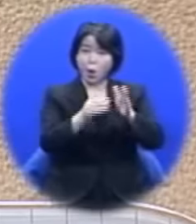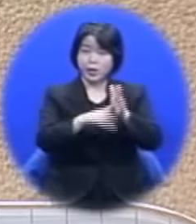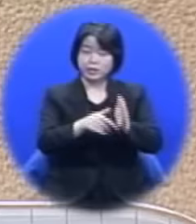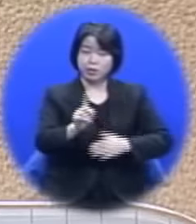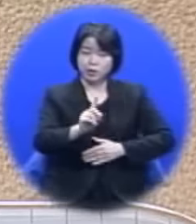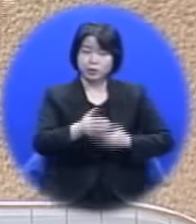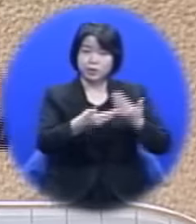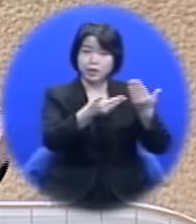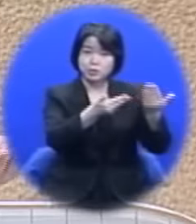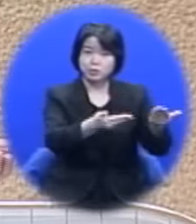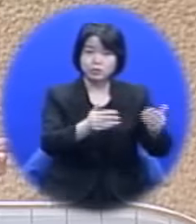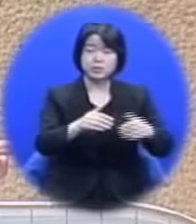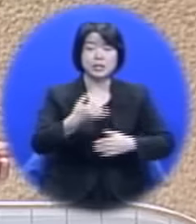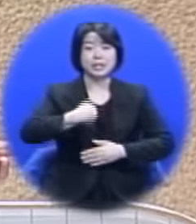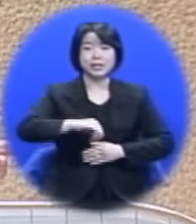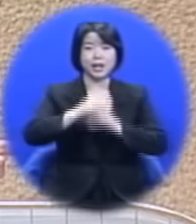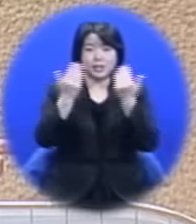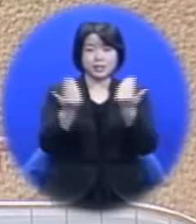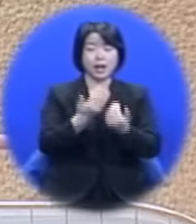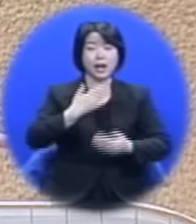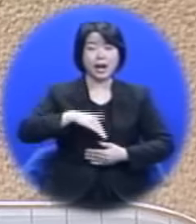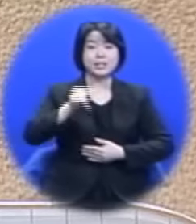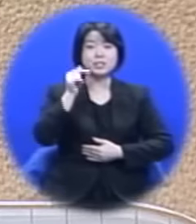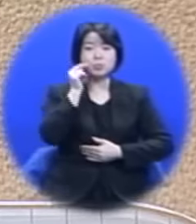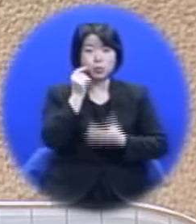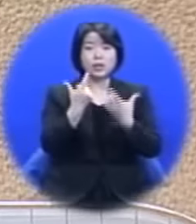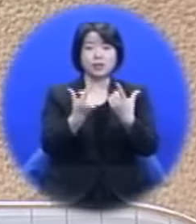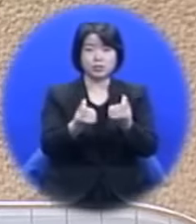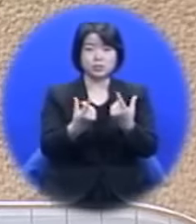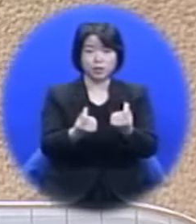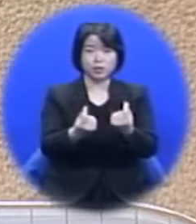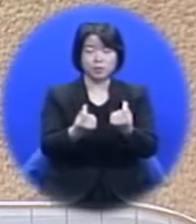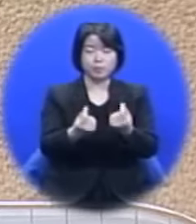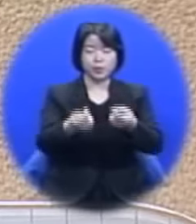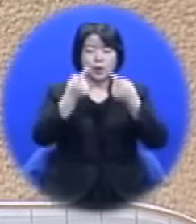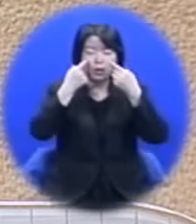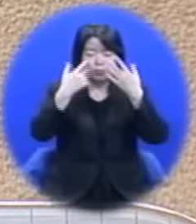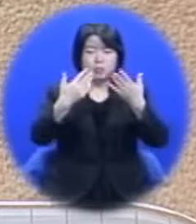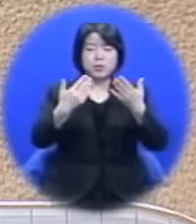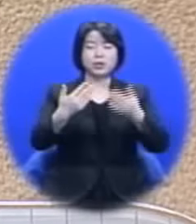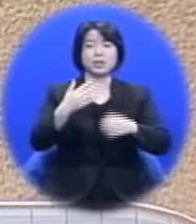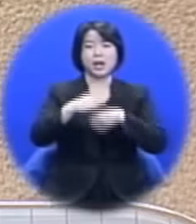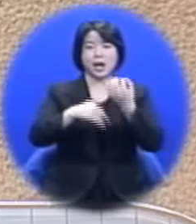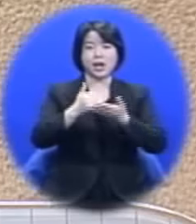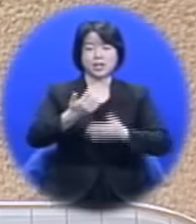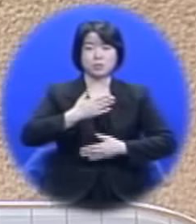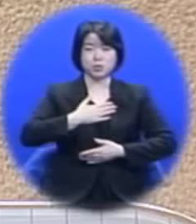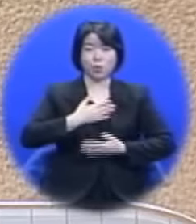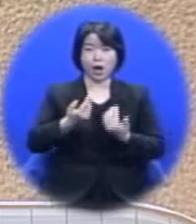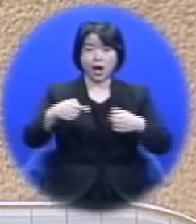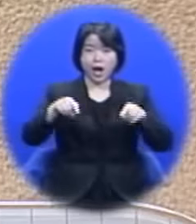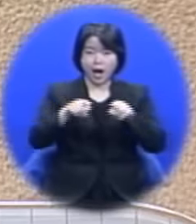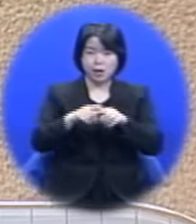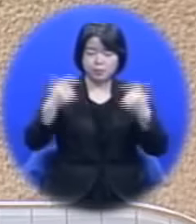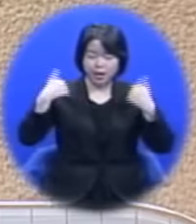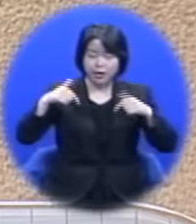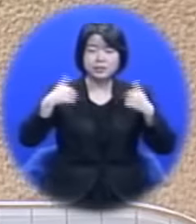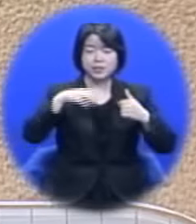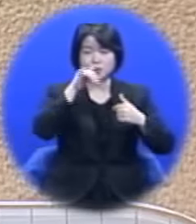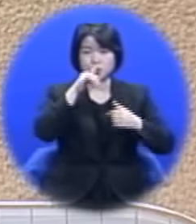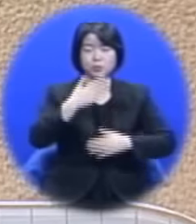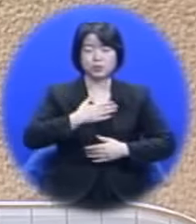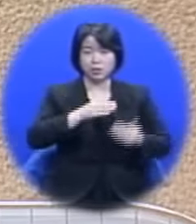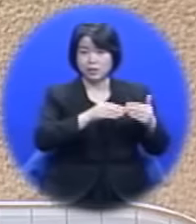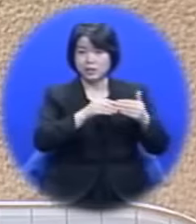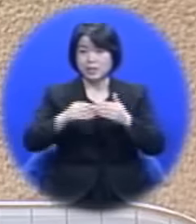했는지를 다 알지 못하듯이 그러나 분명히 하나님은 저와 늘 함께하셨고 저와 저를